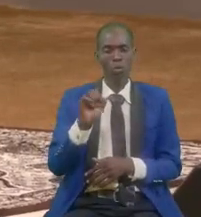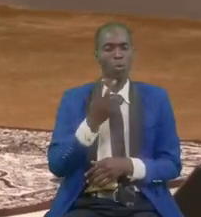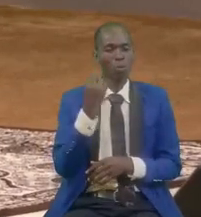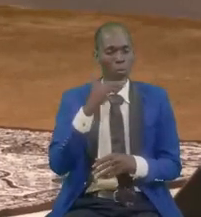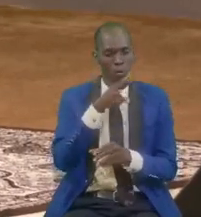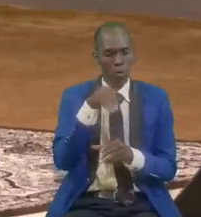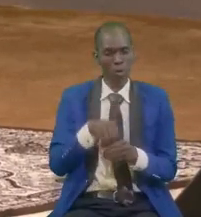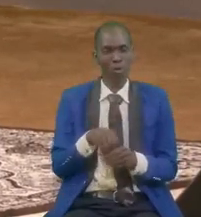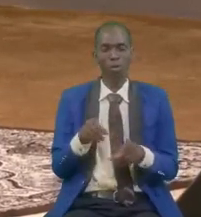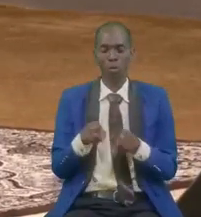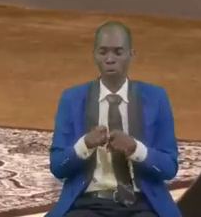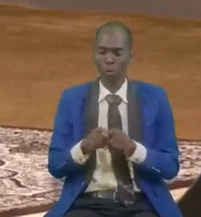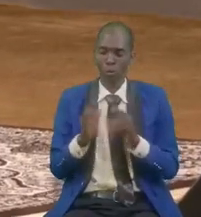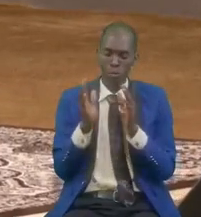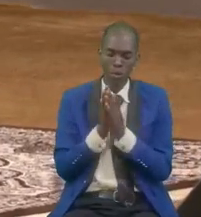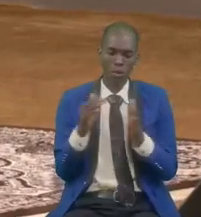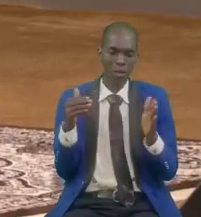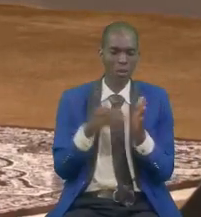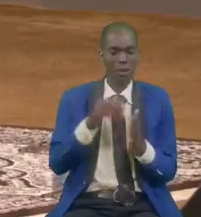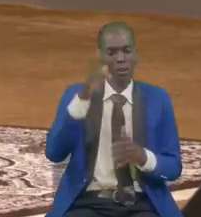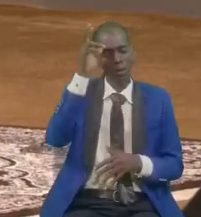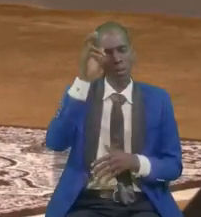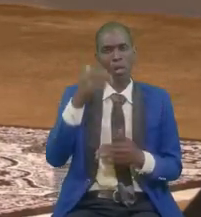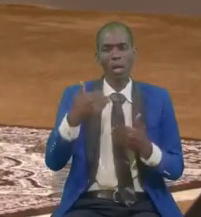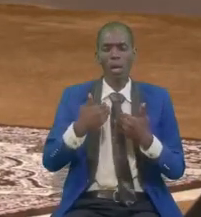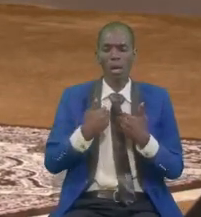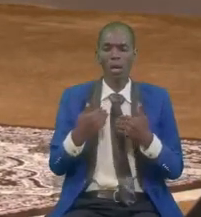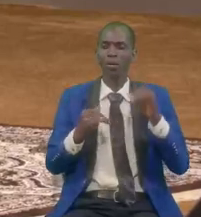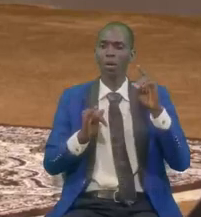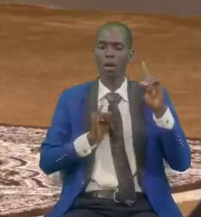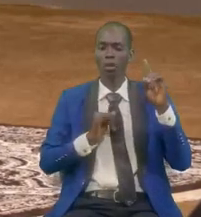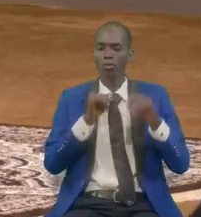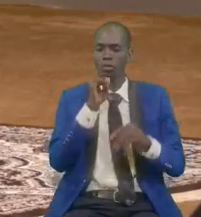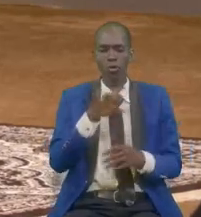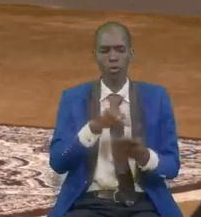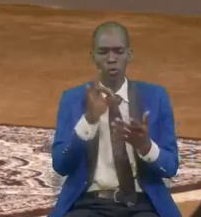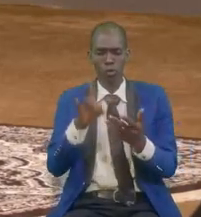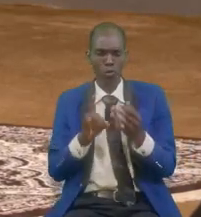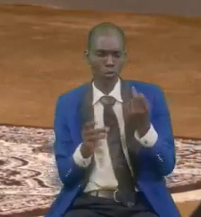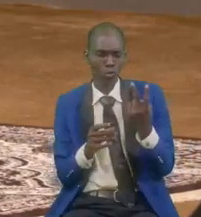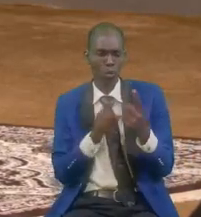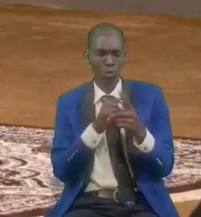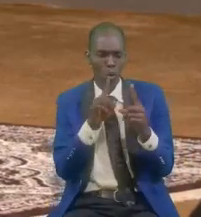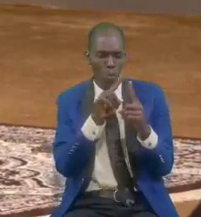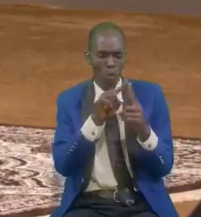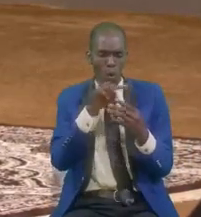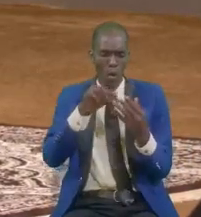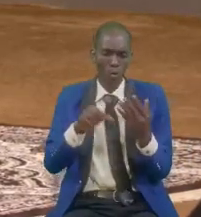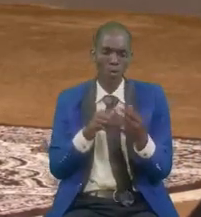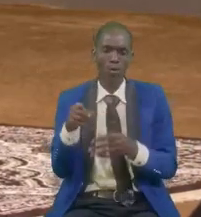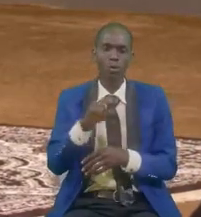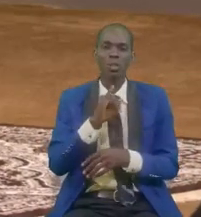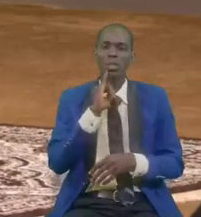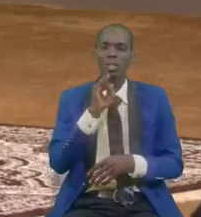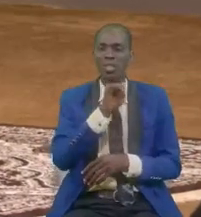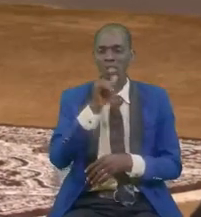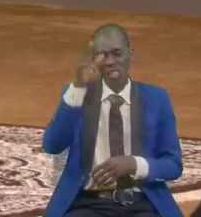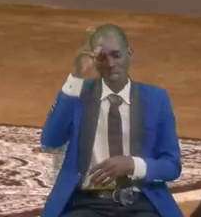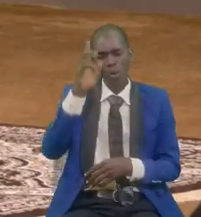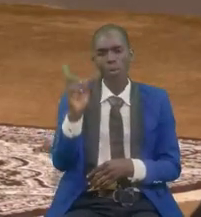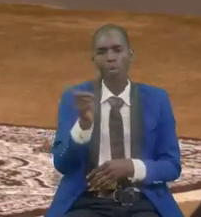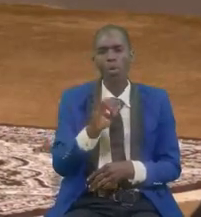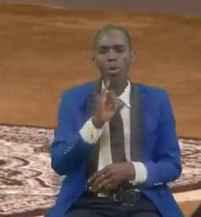démons. Judas a chassé les démons. N'est-ce pas moi qui vous ai choisi, vous les douze, et l'un d'entre vous est un démon?